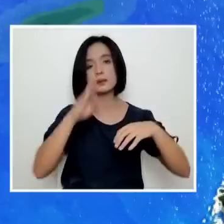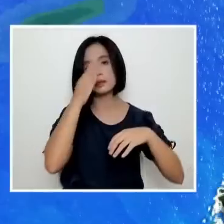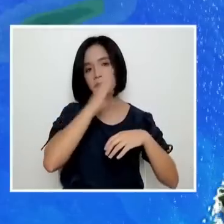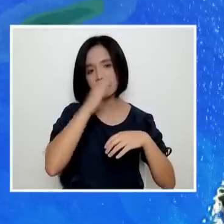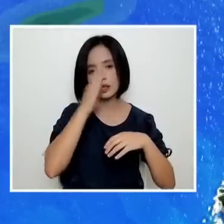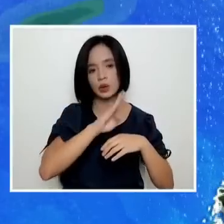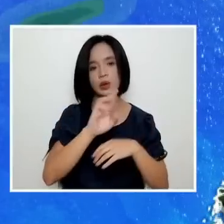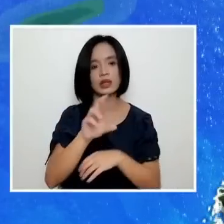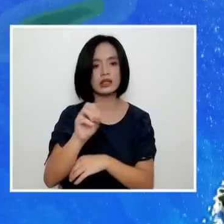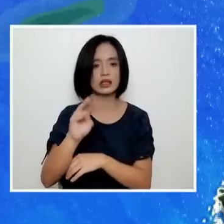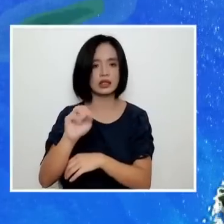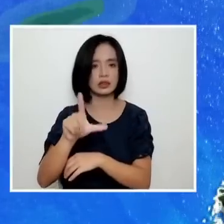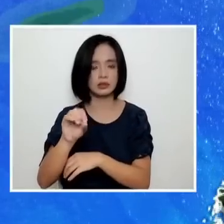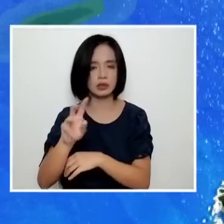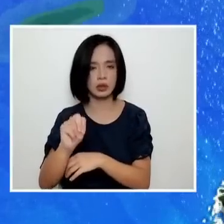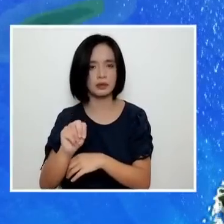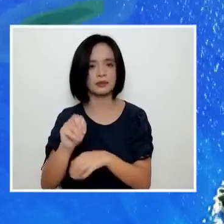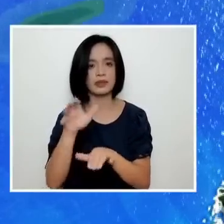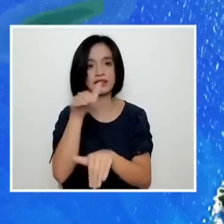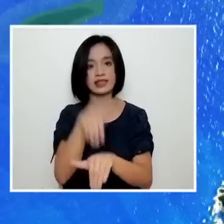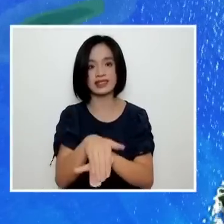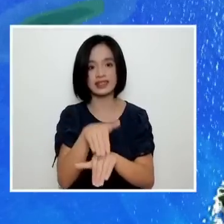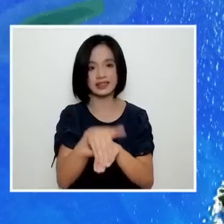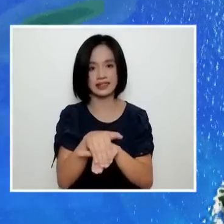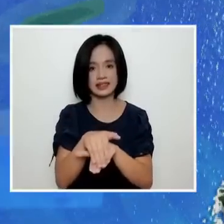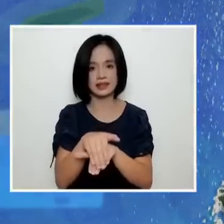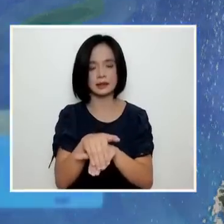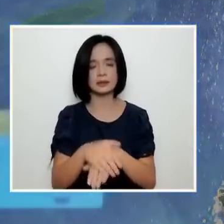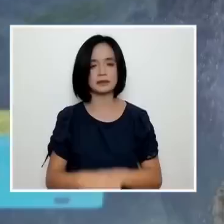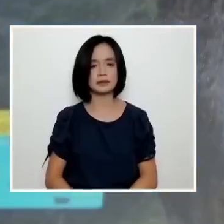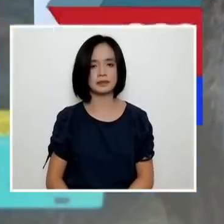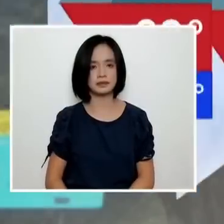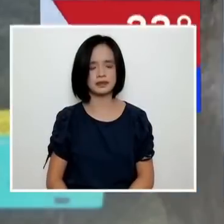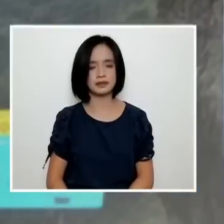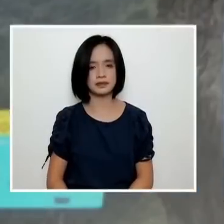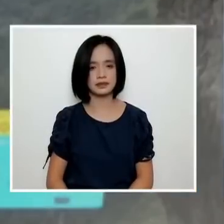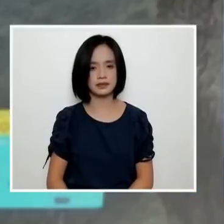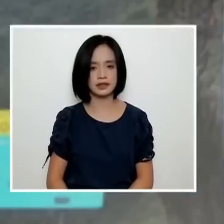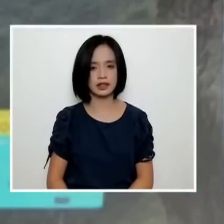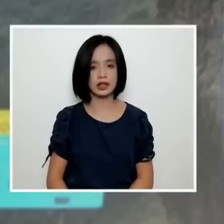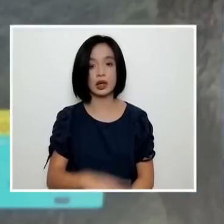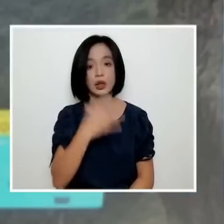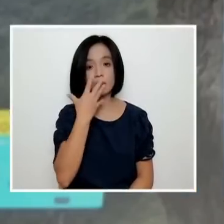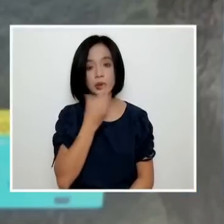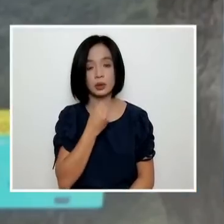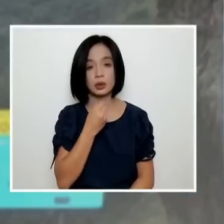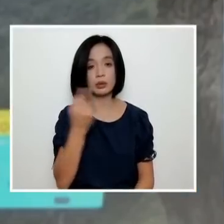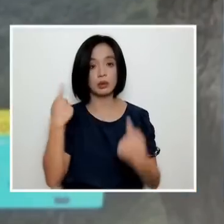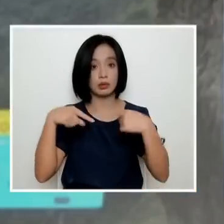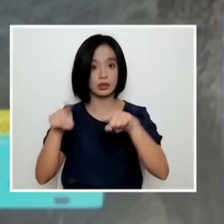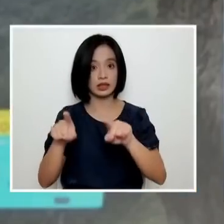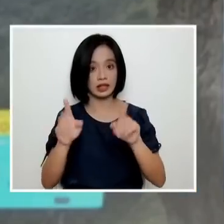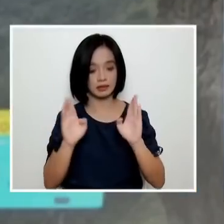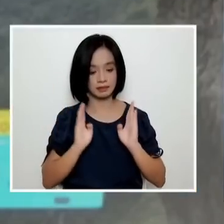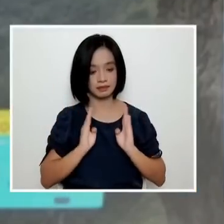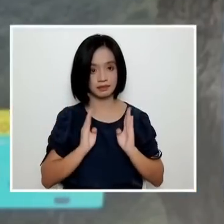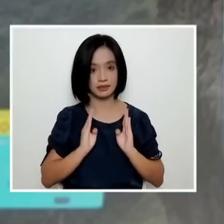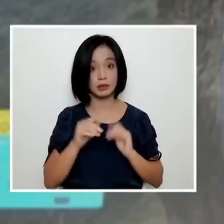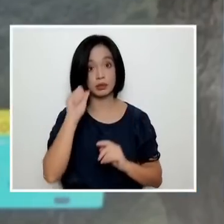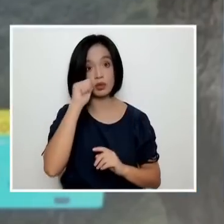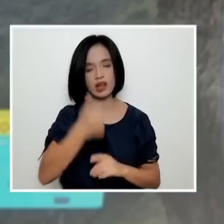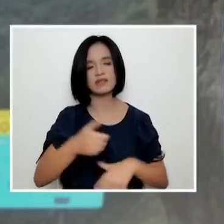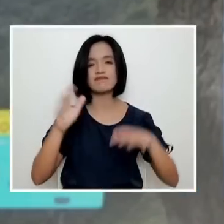Romblon at Oriental Mindoro dahil naman sa shear line. Sa mga nakaakyat na o paakyat pa lang sa Baguio City, maulan